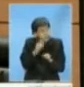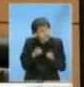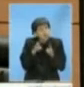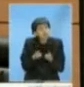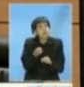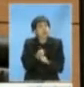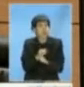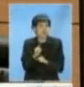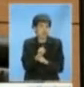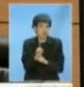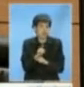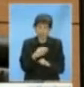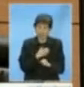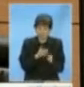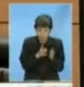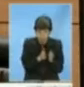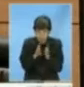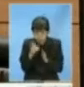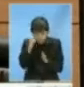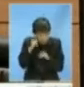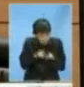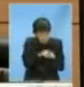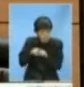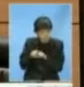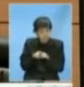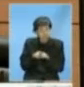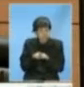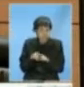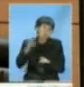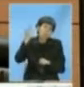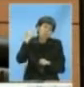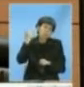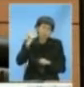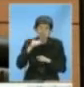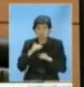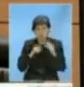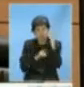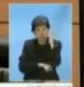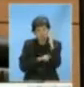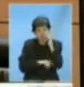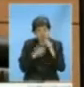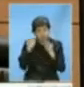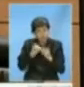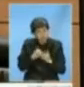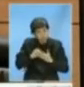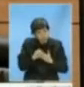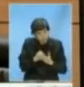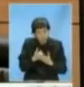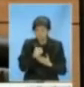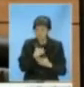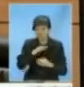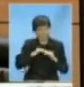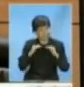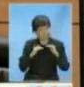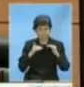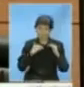ให้ให้ทุกฝ่ายเดินในทิศทางเดียวกันเพราะที่ผ่านมาการแทรกแซงนั้นมีสองมาตรฐานมาตรฐาน